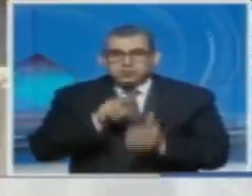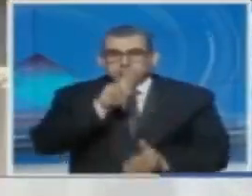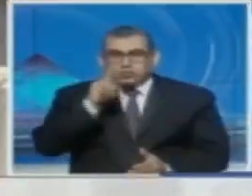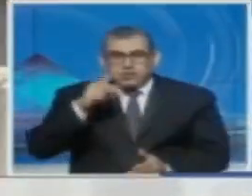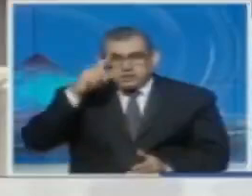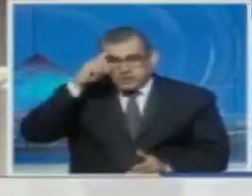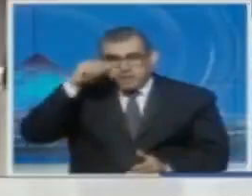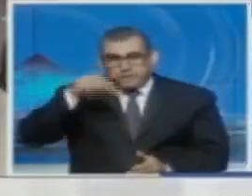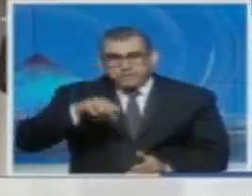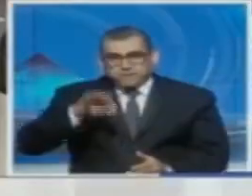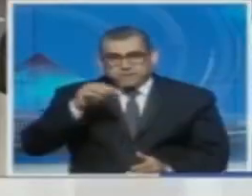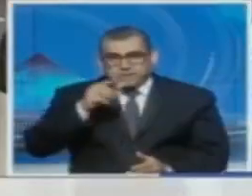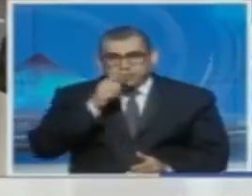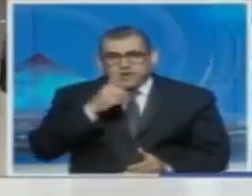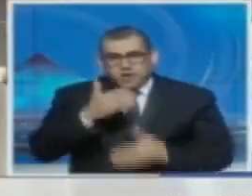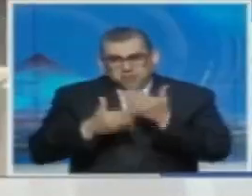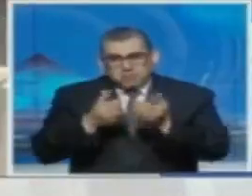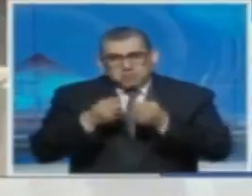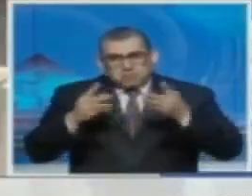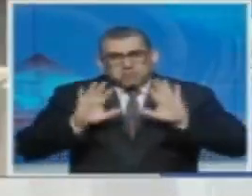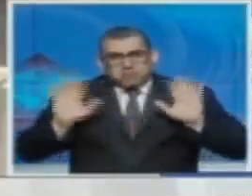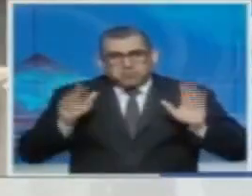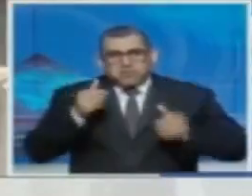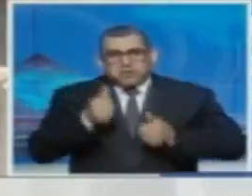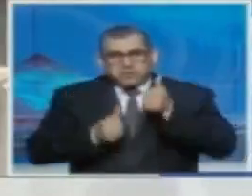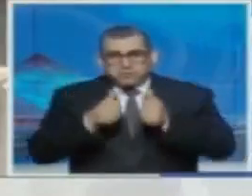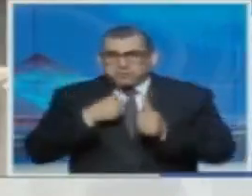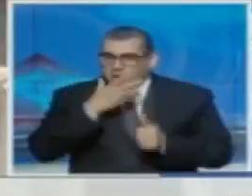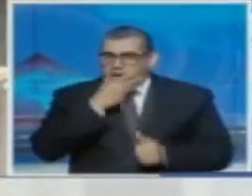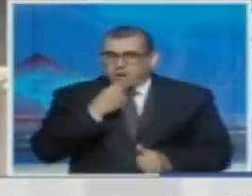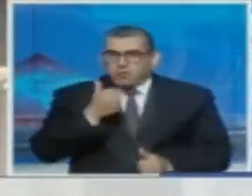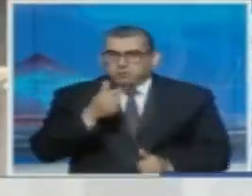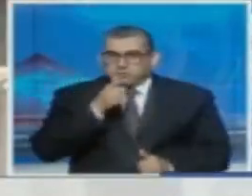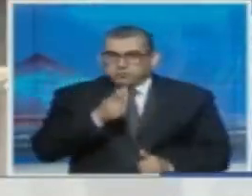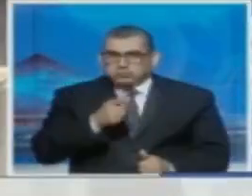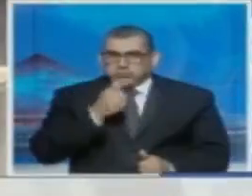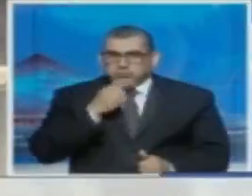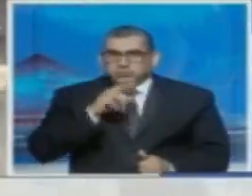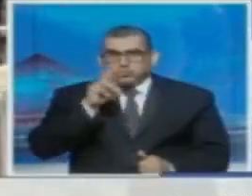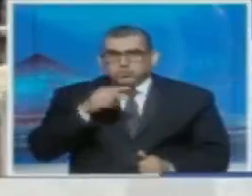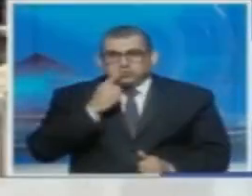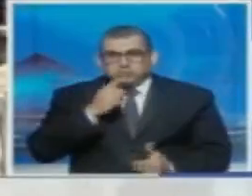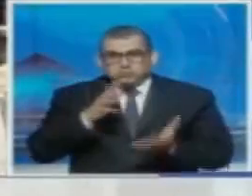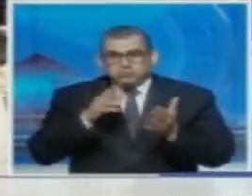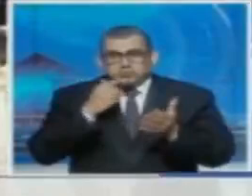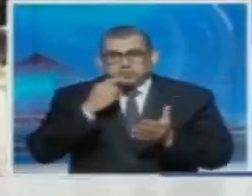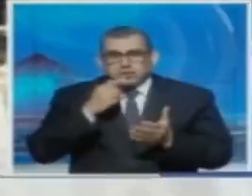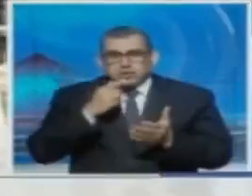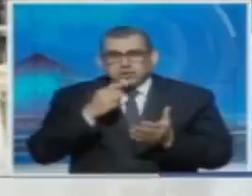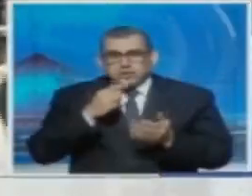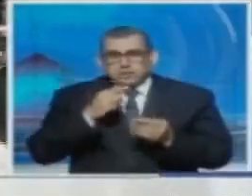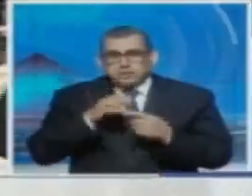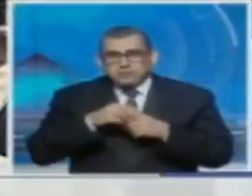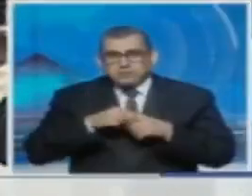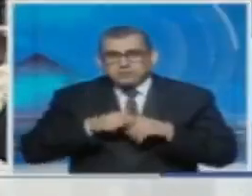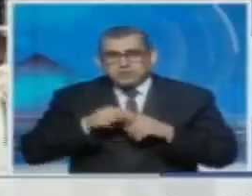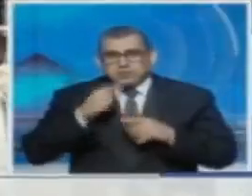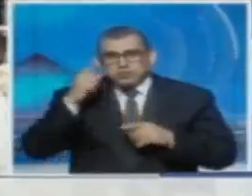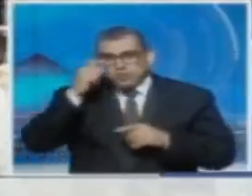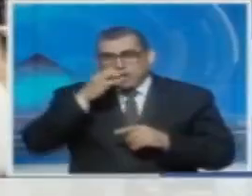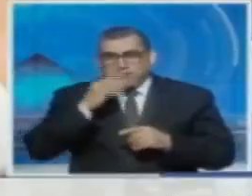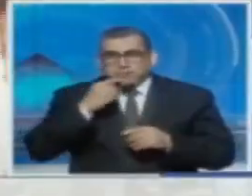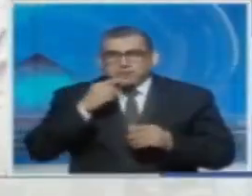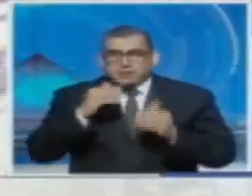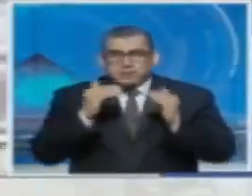بس يعني عدت خلاص، والامتحان كان حلو، يعني مش وحش ولا حلو، بس نسبة ان هو يحلوا اي طالب في المستوى